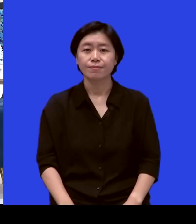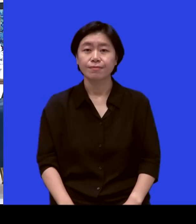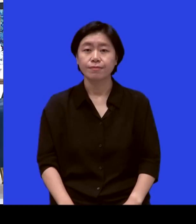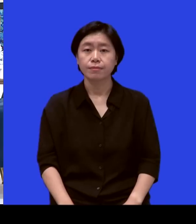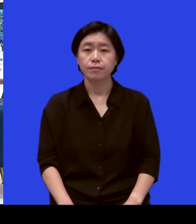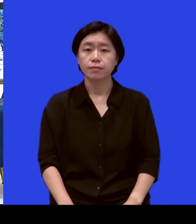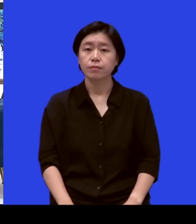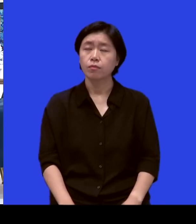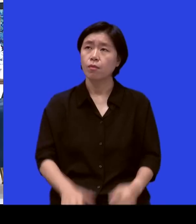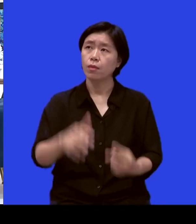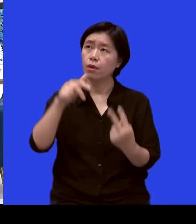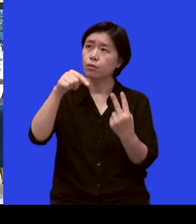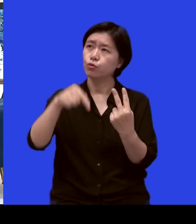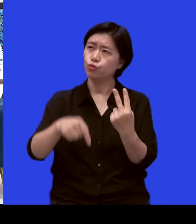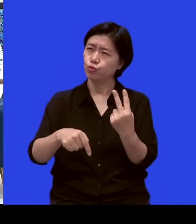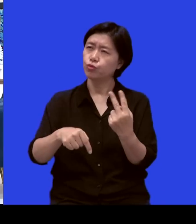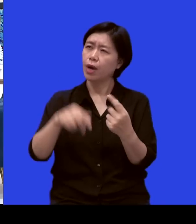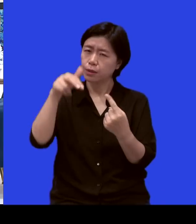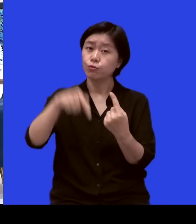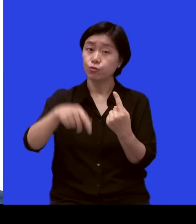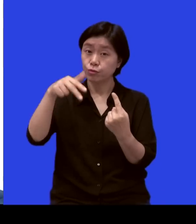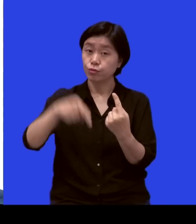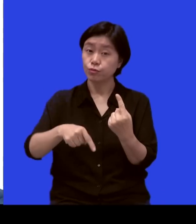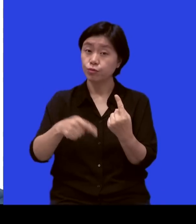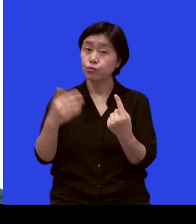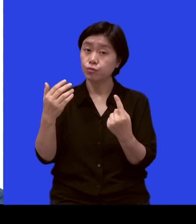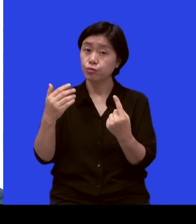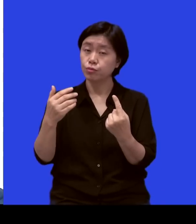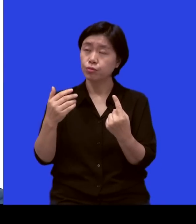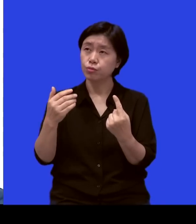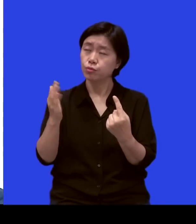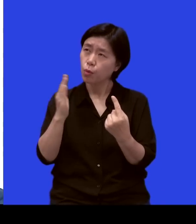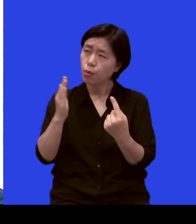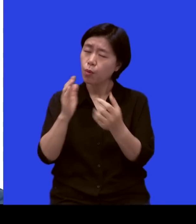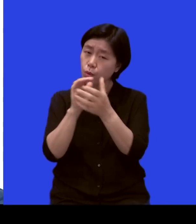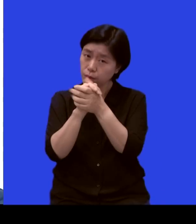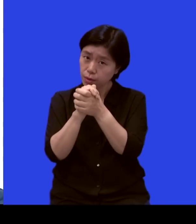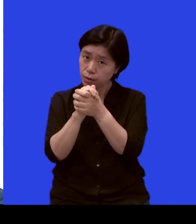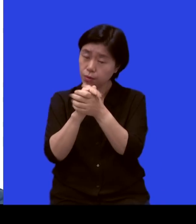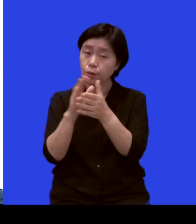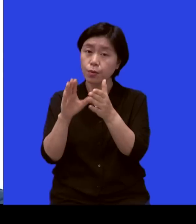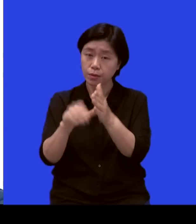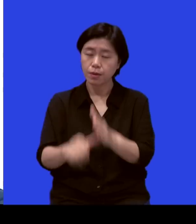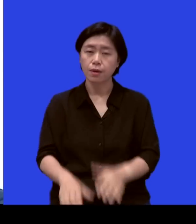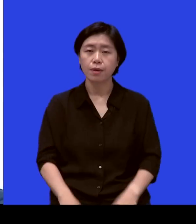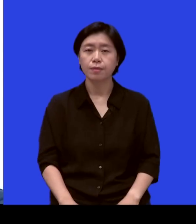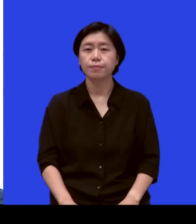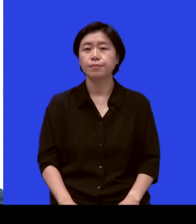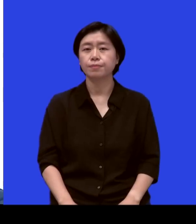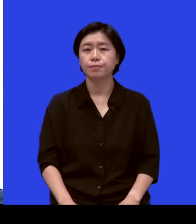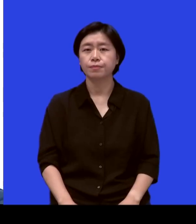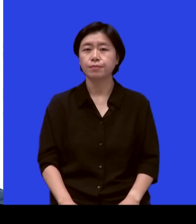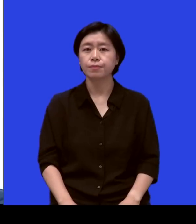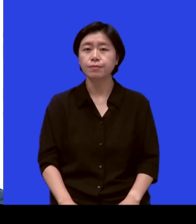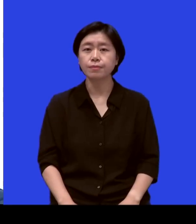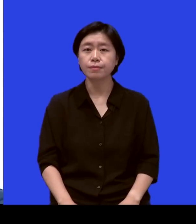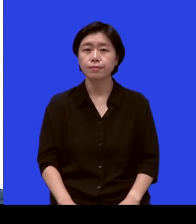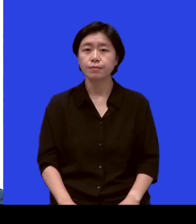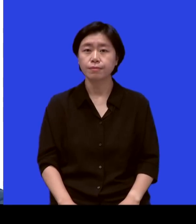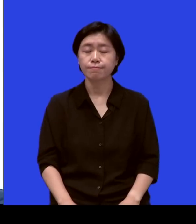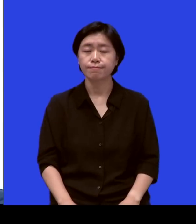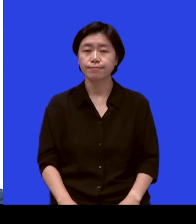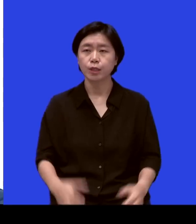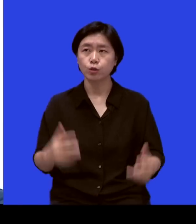기도하는데 한 일주일쯤 지났어요. 근데 이제 그 제가 찾아가서 음성을 듣던 날이 5월 22일이었어요. 근데 일주일